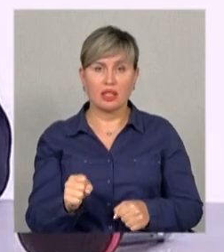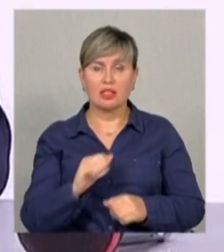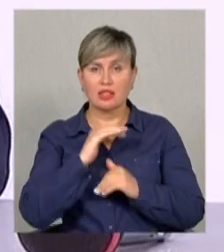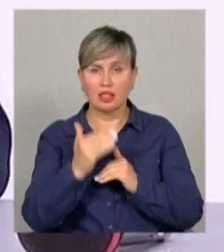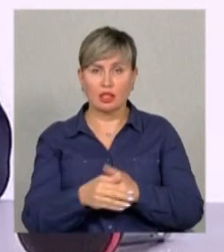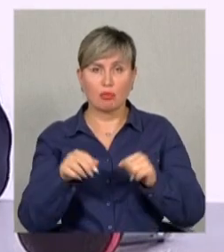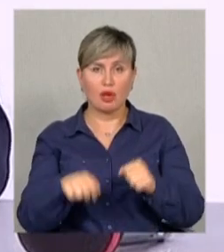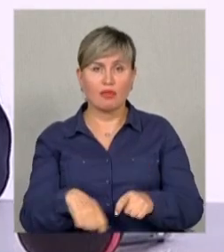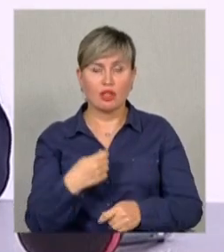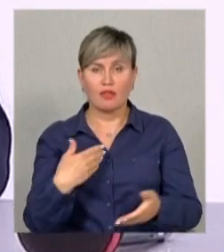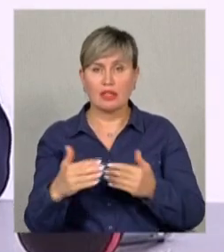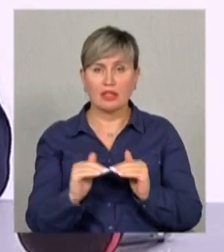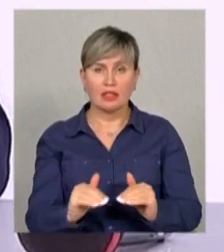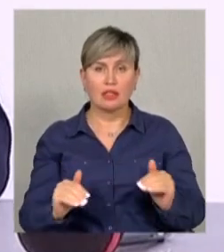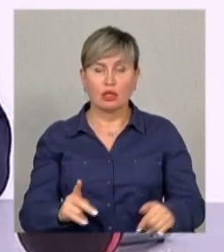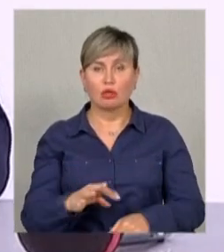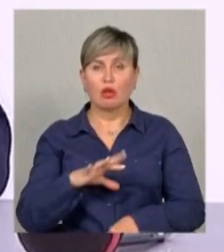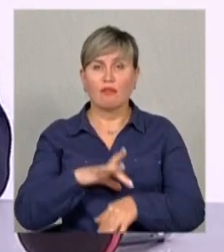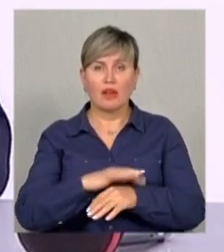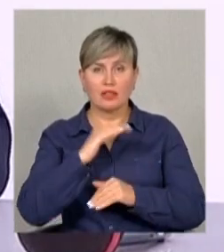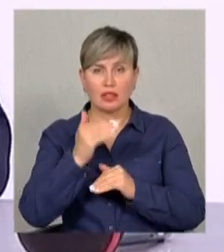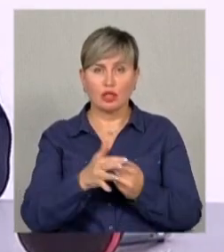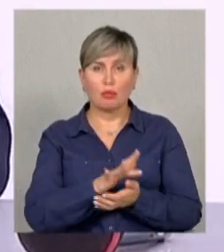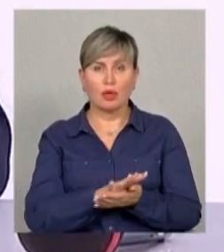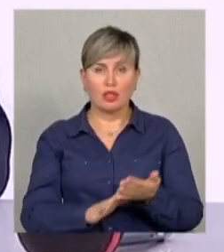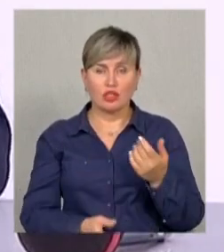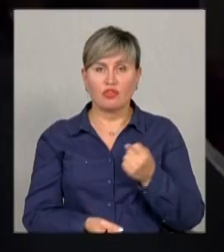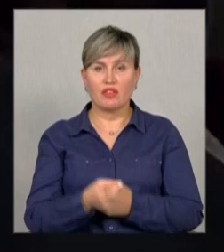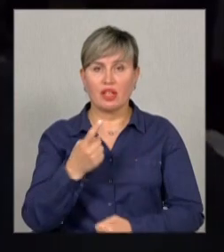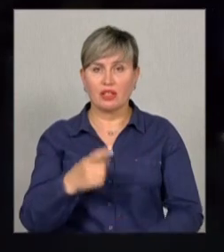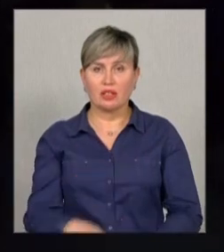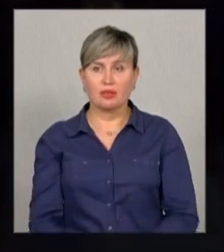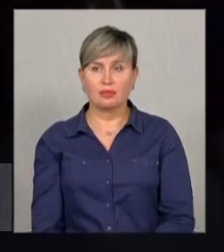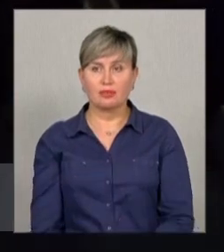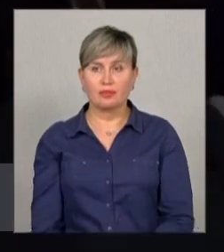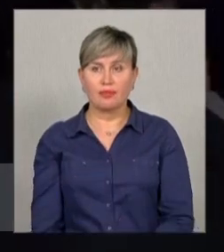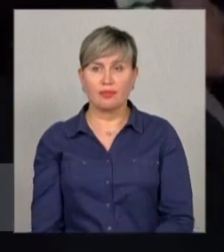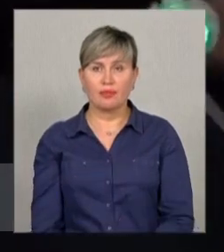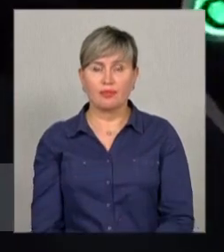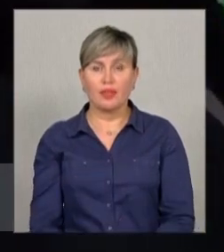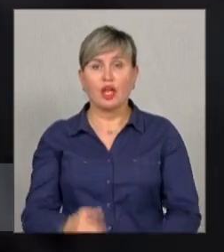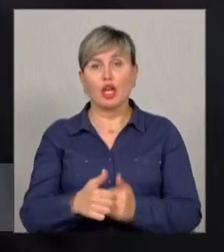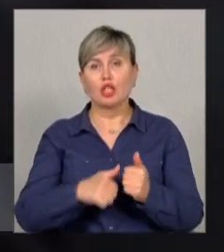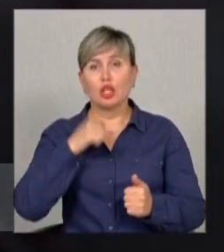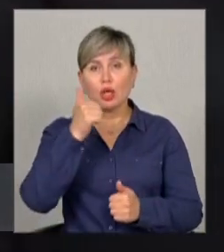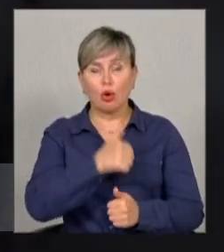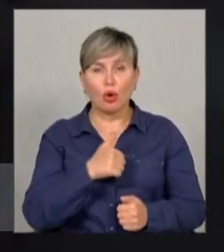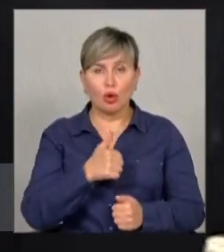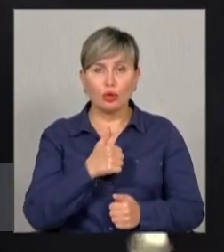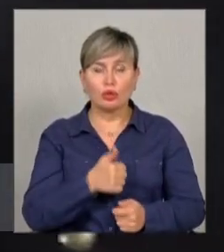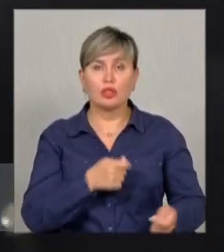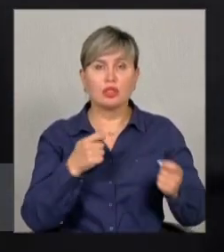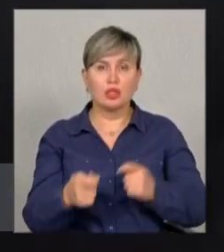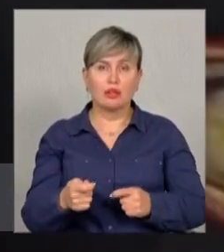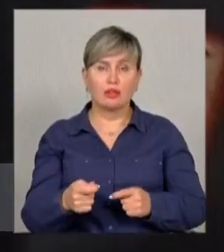правонарушений в отношении детей. Однако факты сокрытия продолжают выявляться. Между тем, ежегодно стражи порядка доставляют